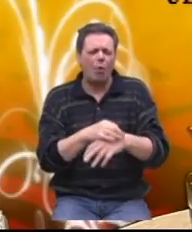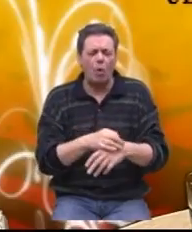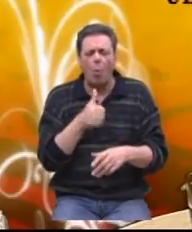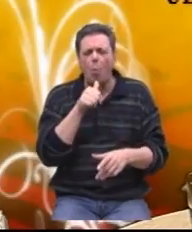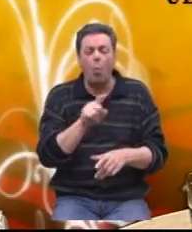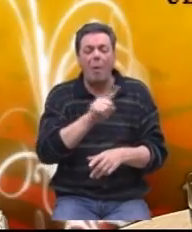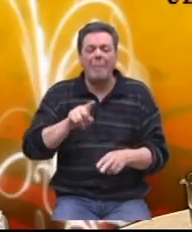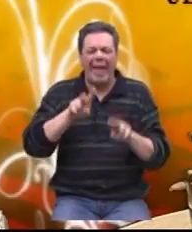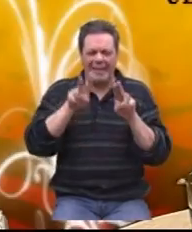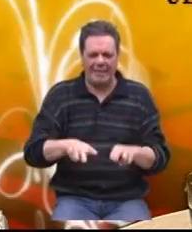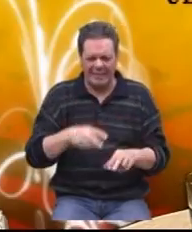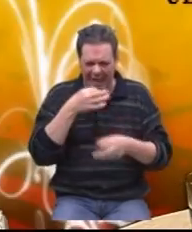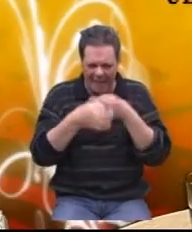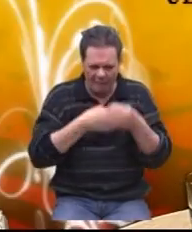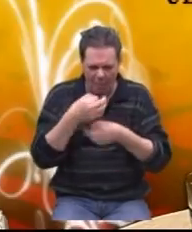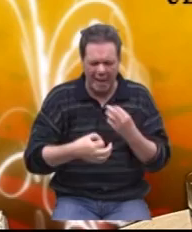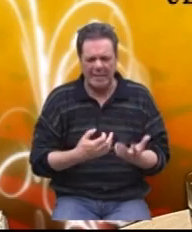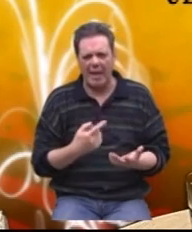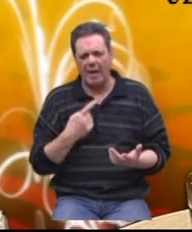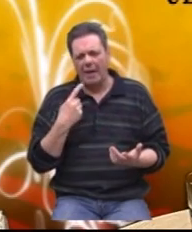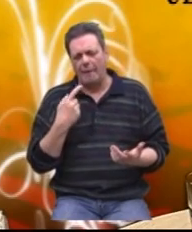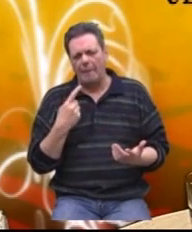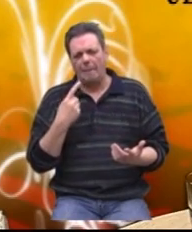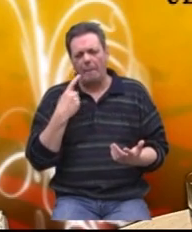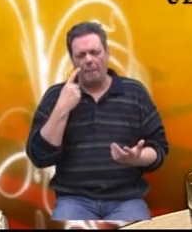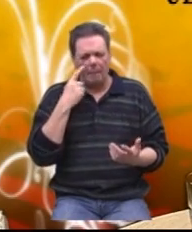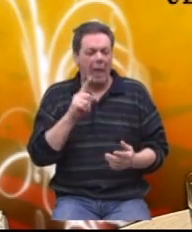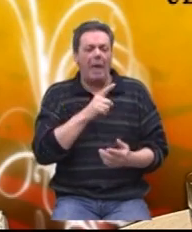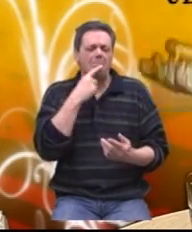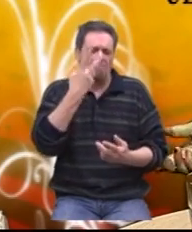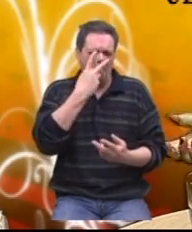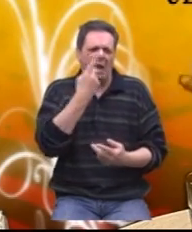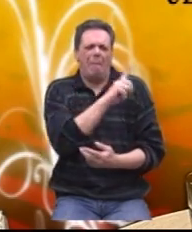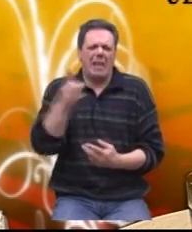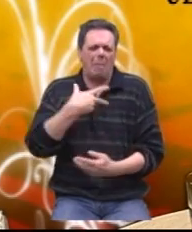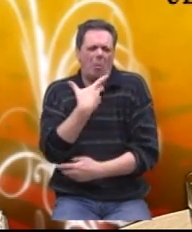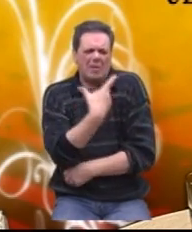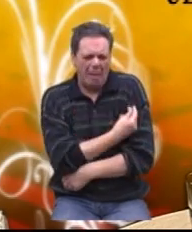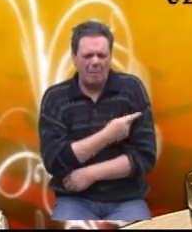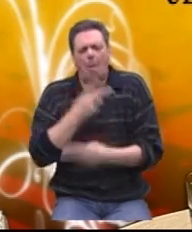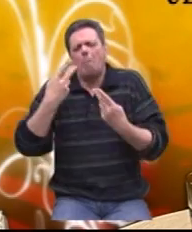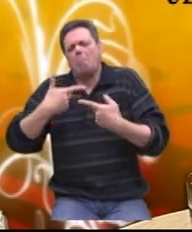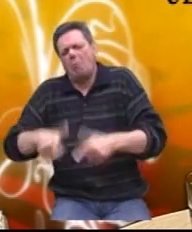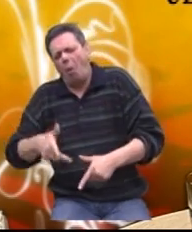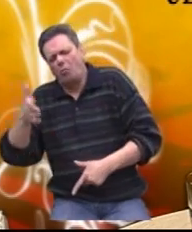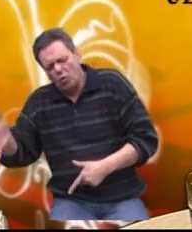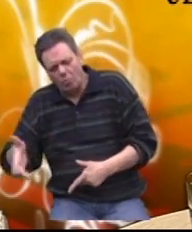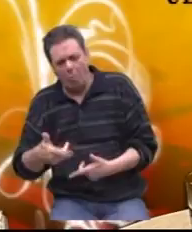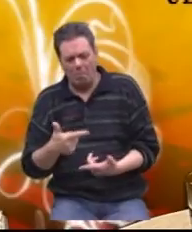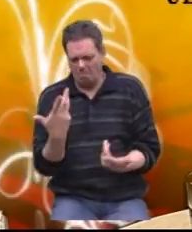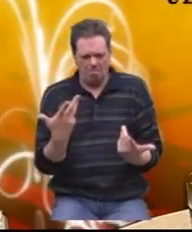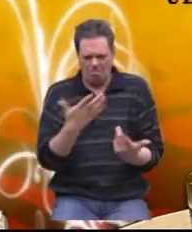neistinske informacije, recimo kao ne smijemo se cijepiti, smijemo ovo, smijemo ono. To su sve za